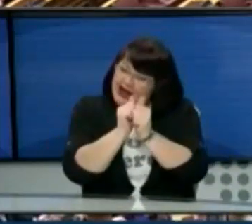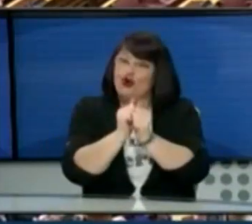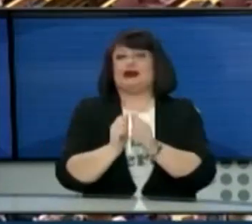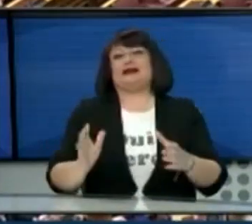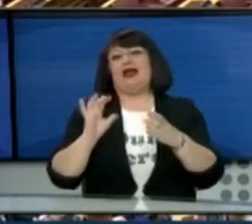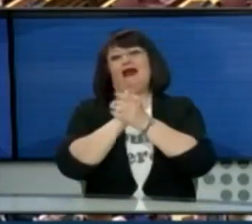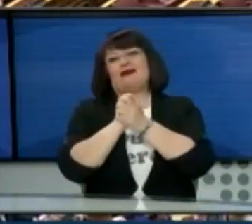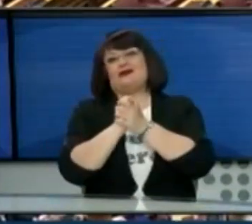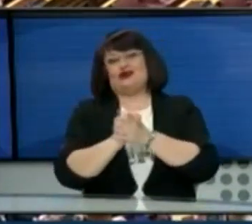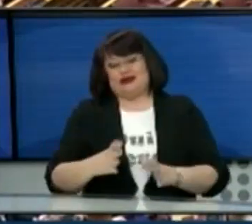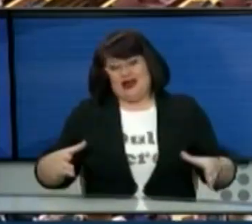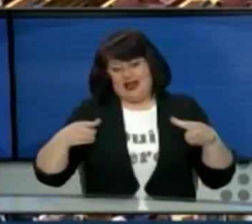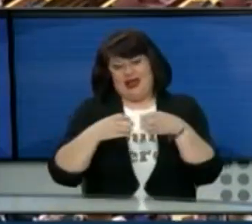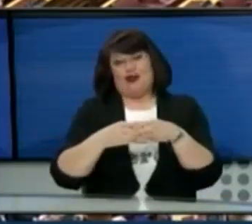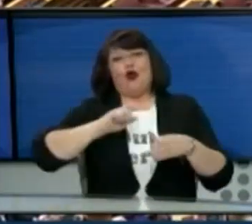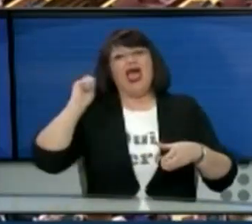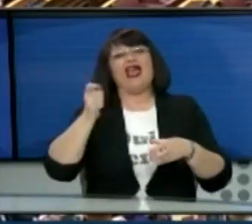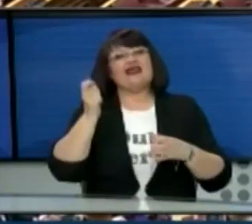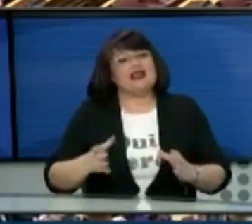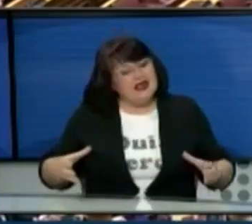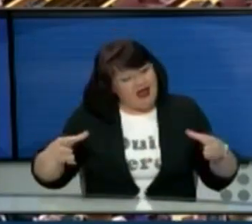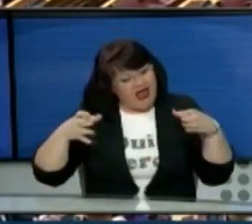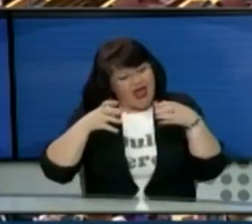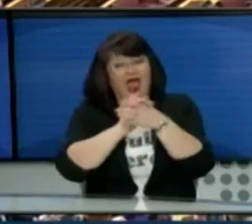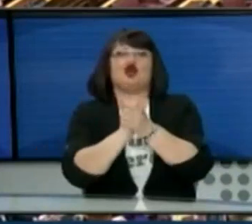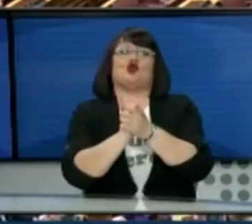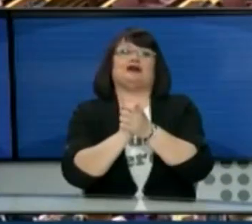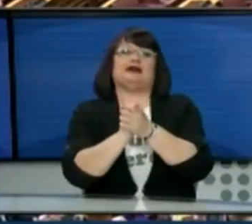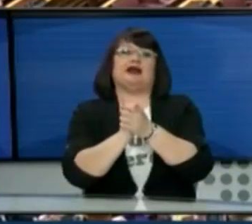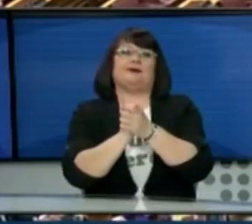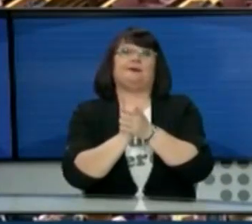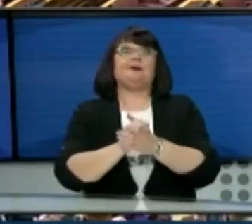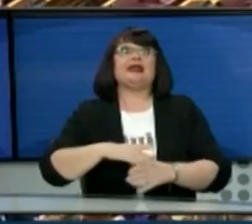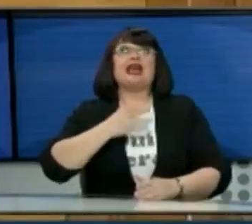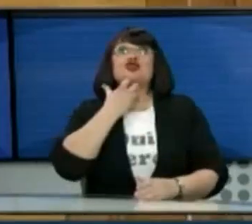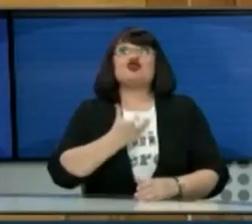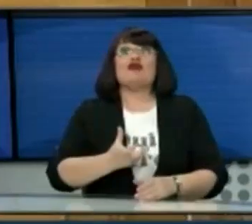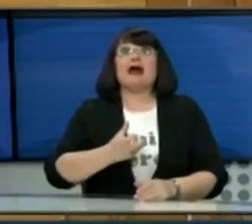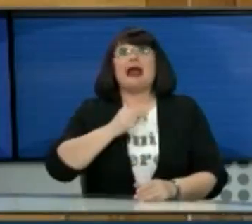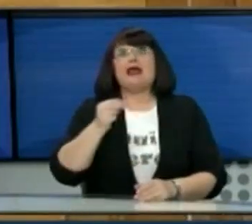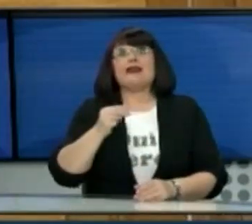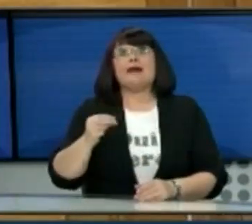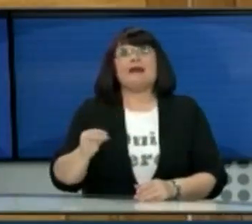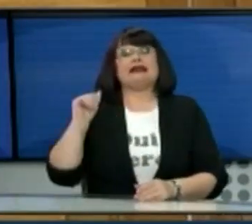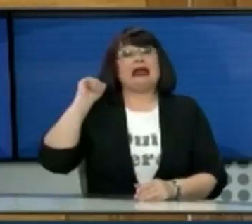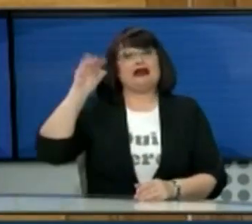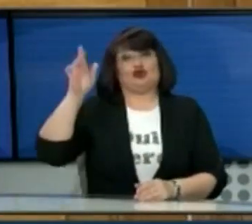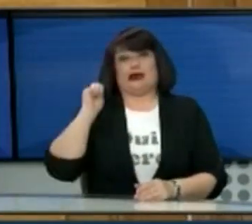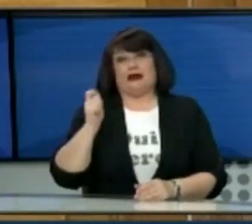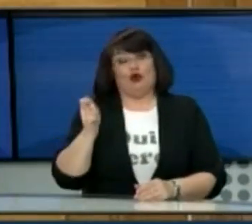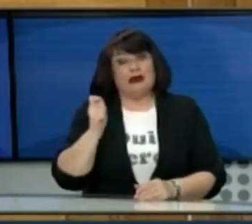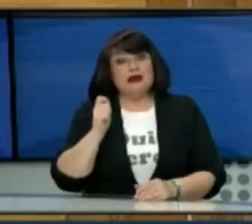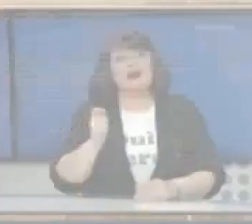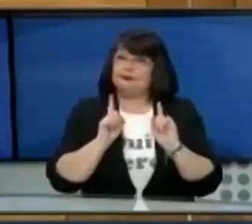καλώς ήλθατε στο στρατόπεδο της Εθνικής Ενότητας όταν πρόκειται για προκλήσεις εις βάρος των κυριαρχικών δικαιωμάτων